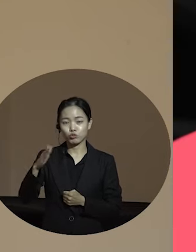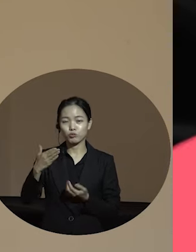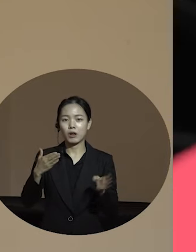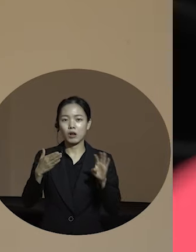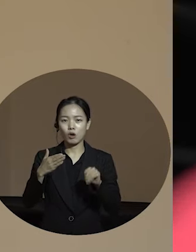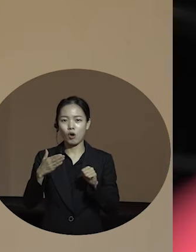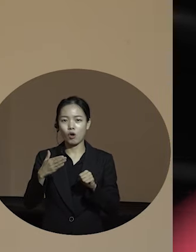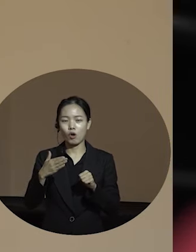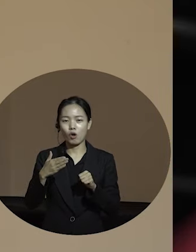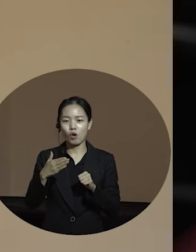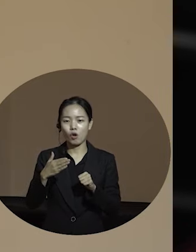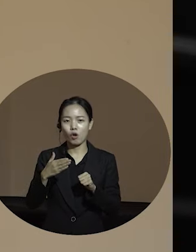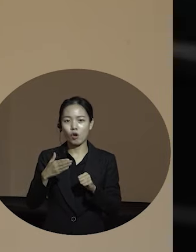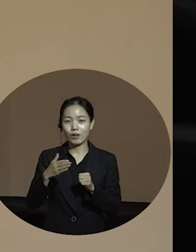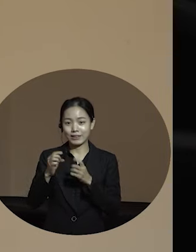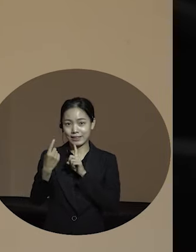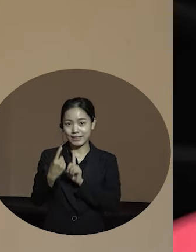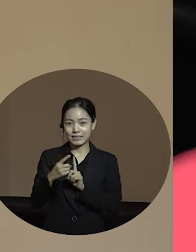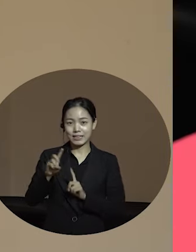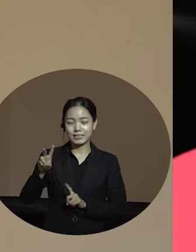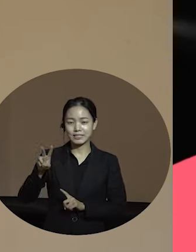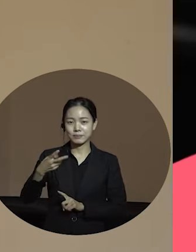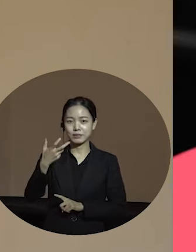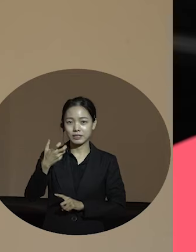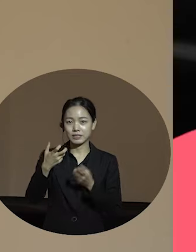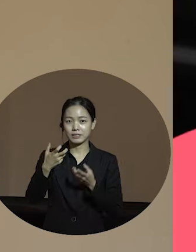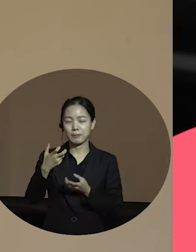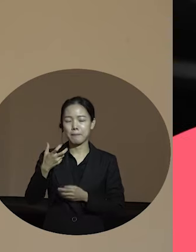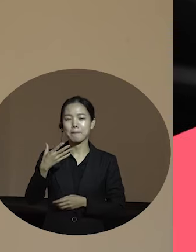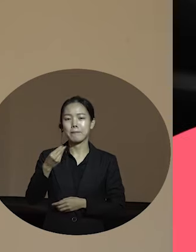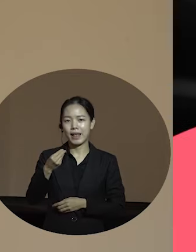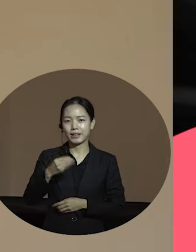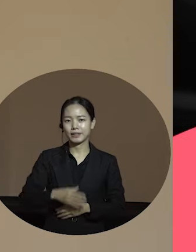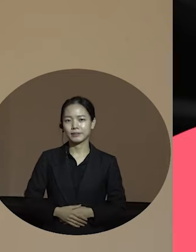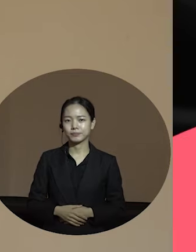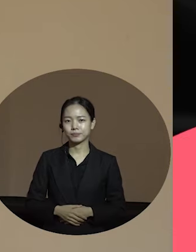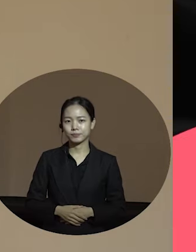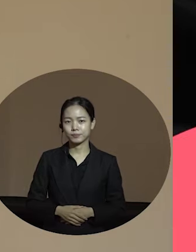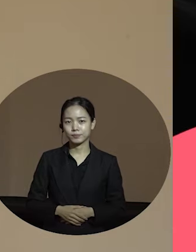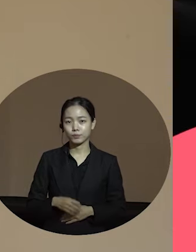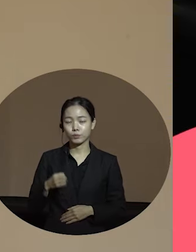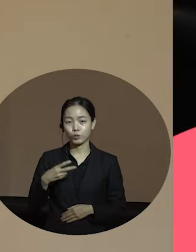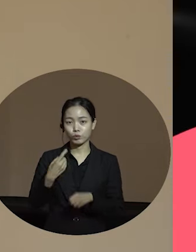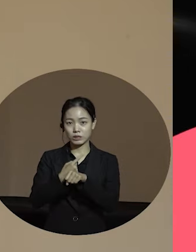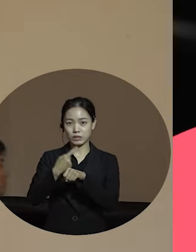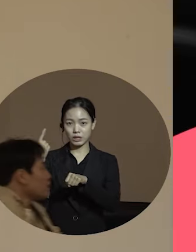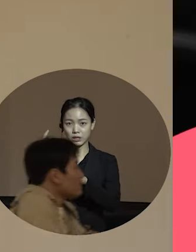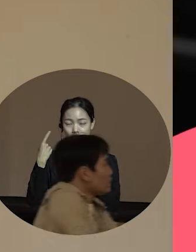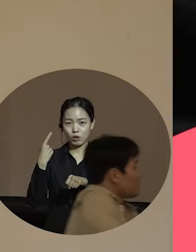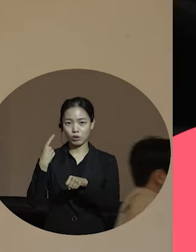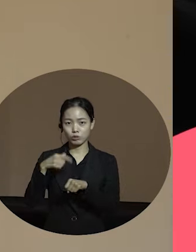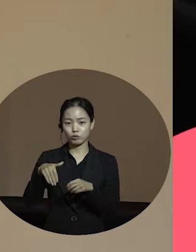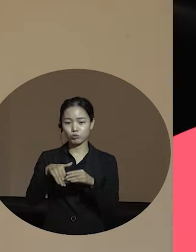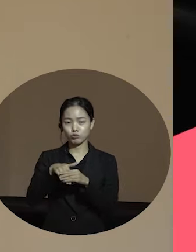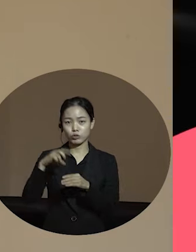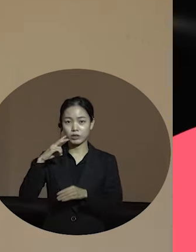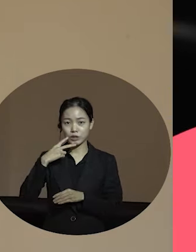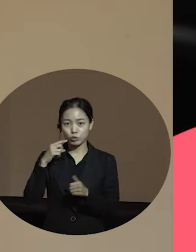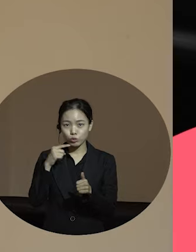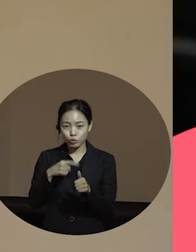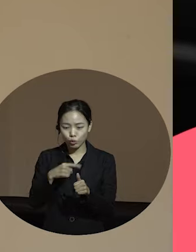270만 명에 이릅니다. 또한 지난해 문화체육관광부는 누구나 일상에서 누리는